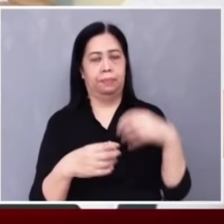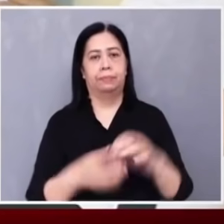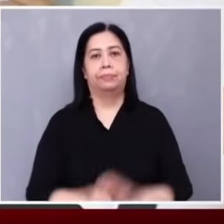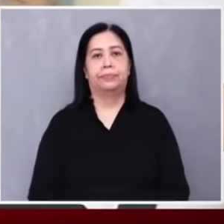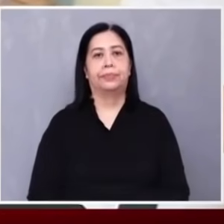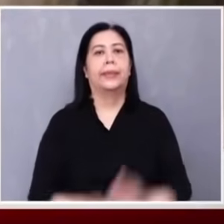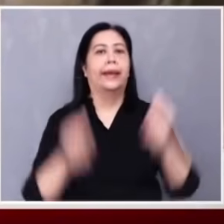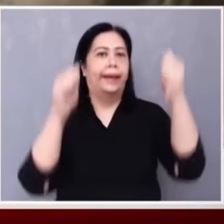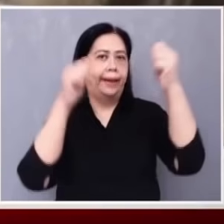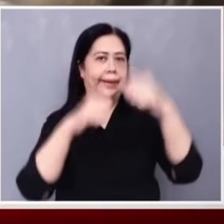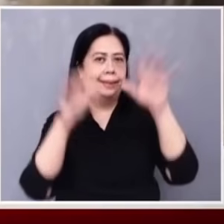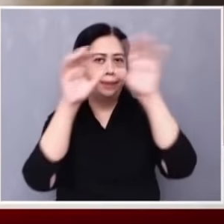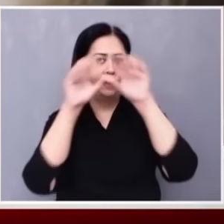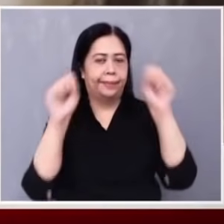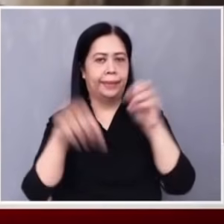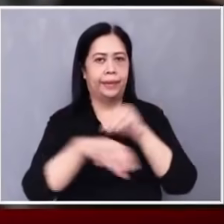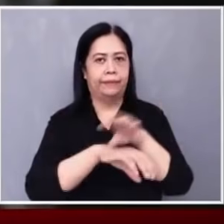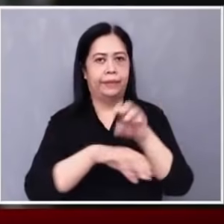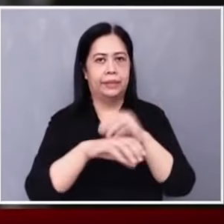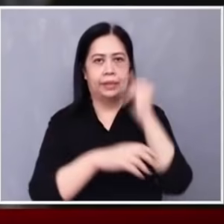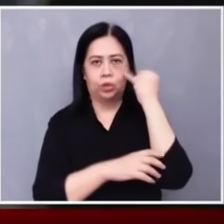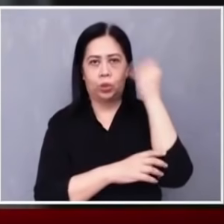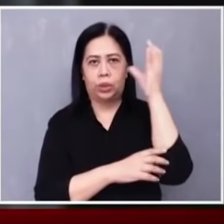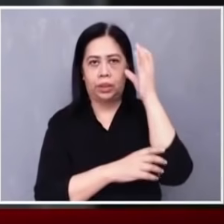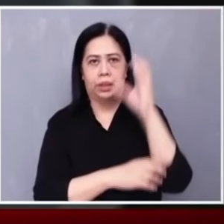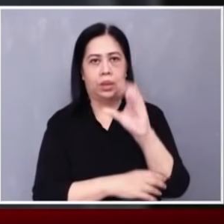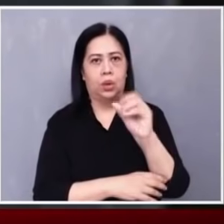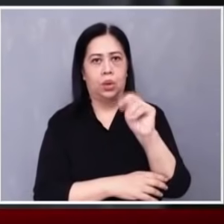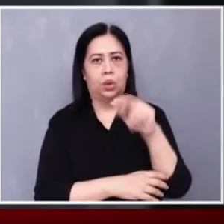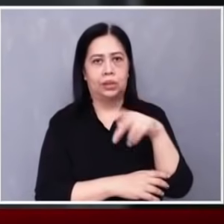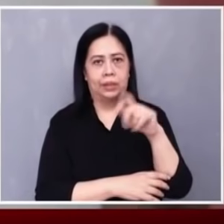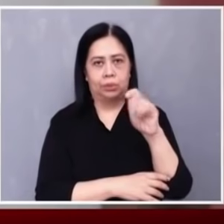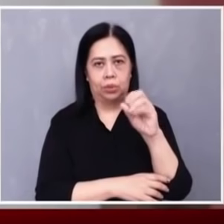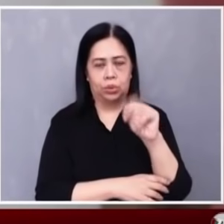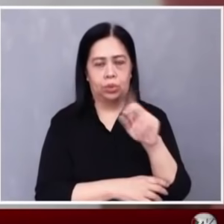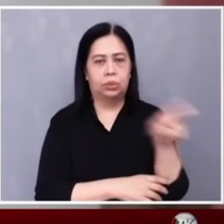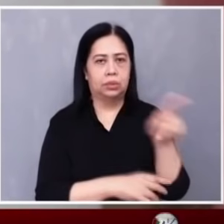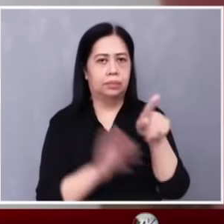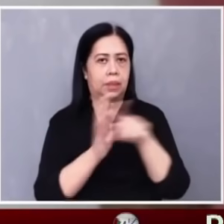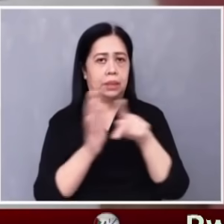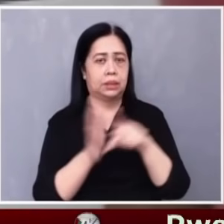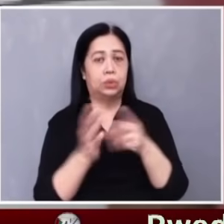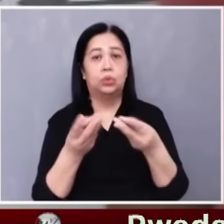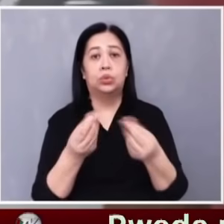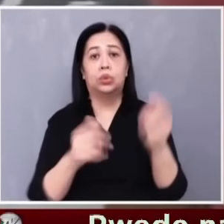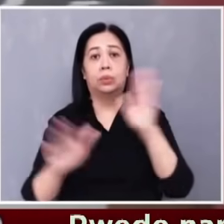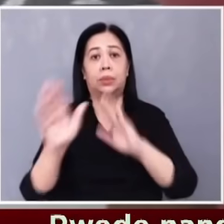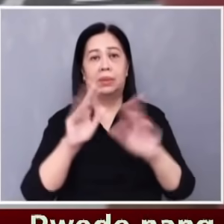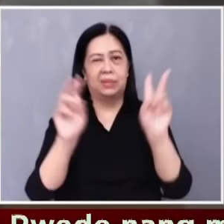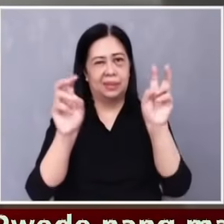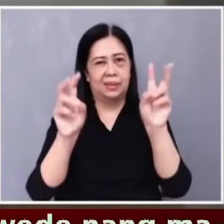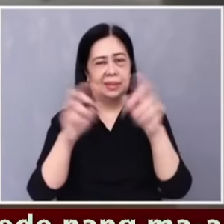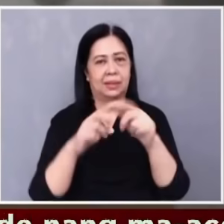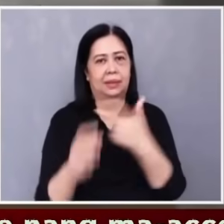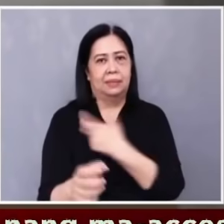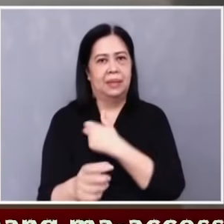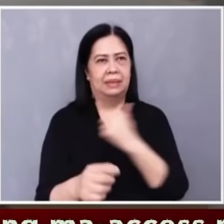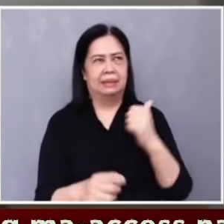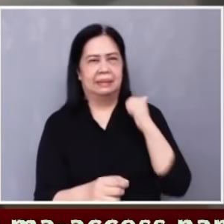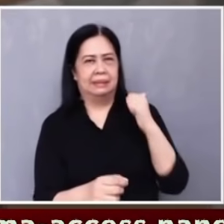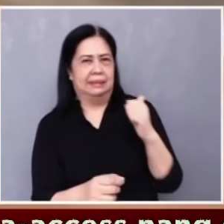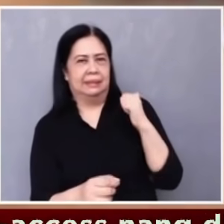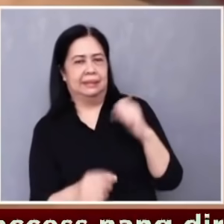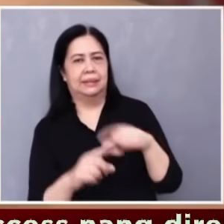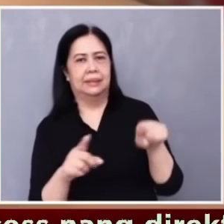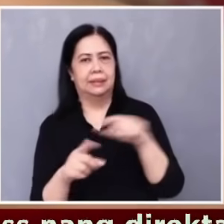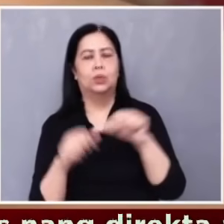si Presidential Advisor Joey Concepcion sa polisiya para masolusyunan ang problema umano sa vaccine hesitancy at